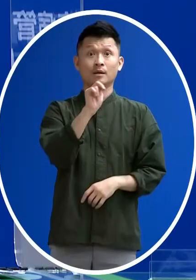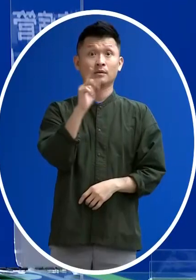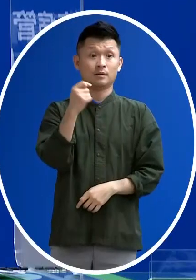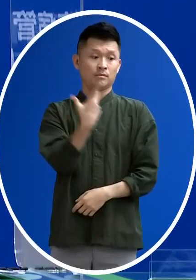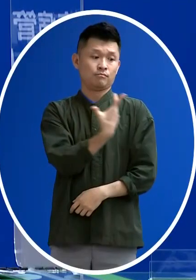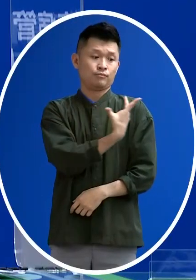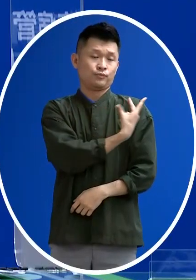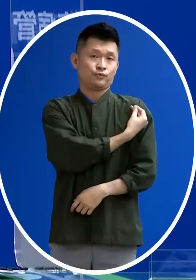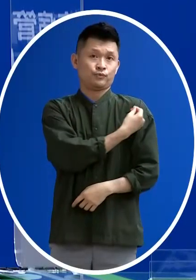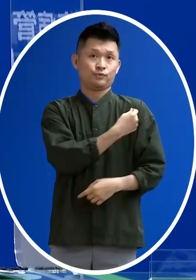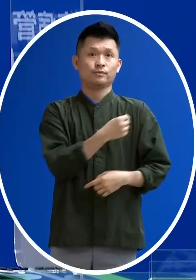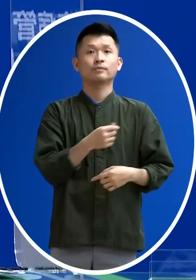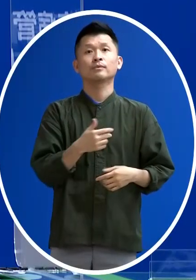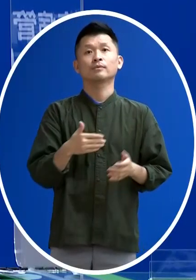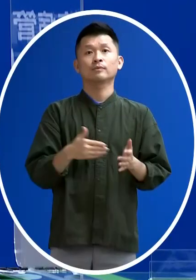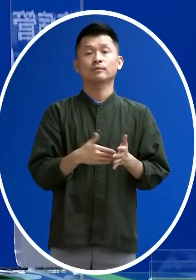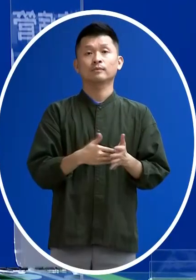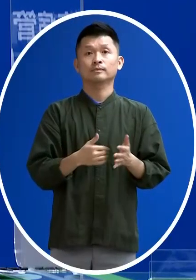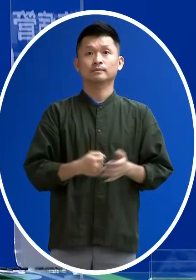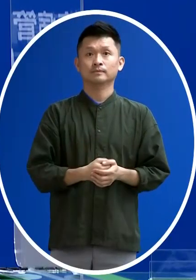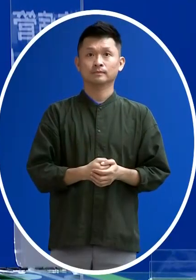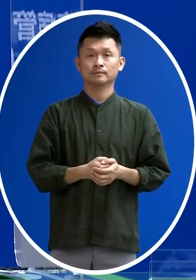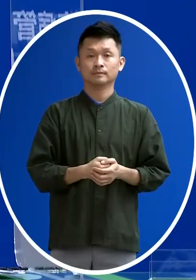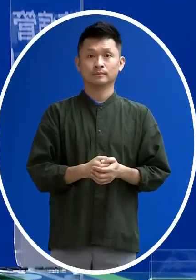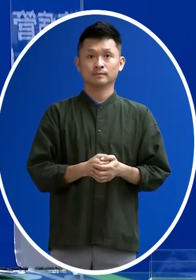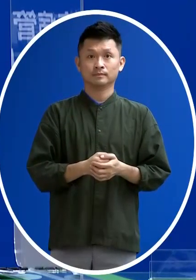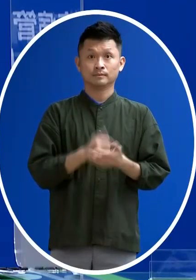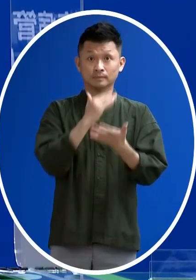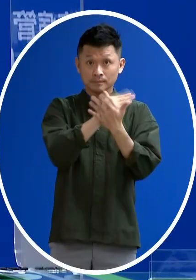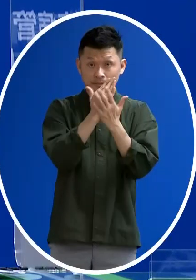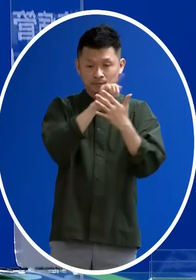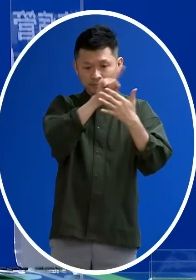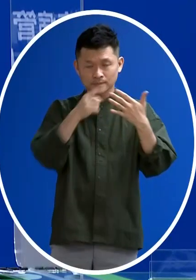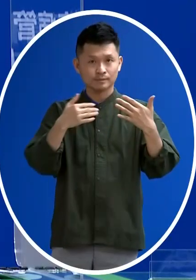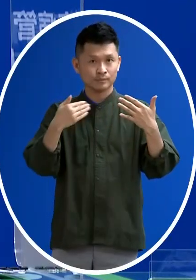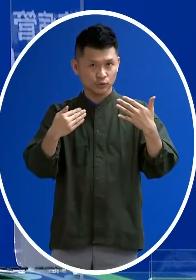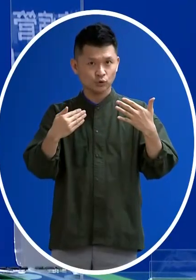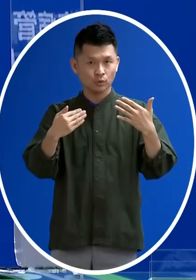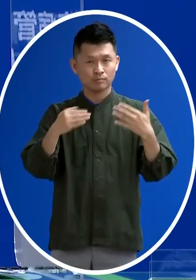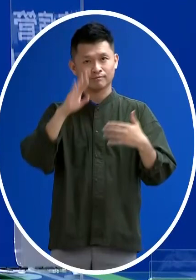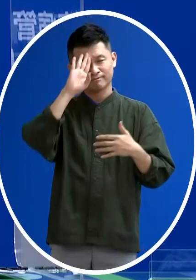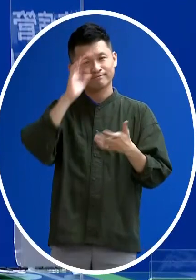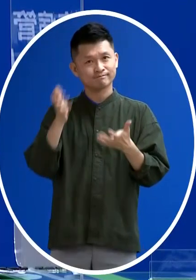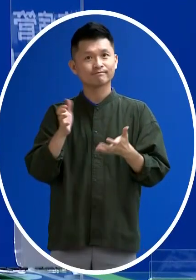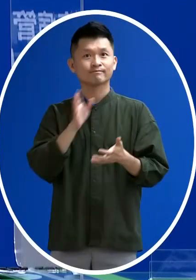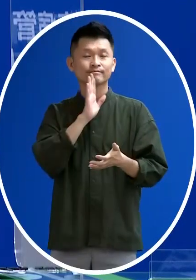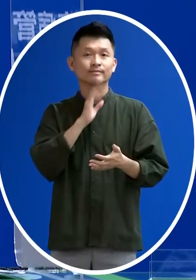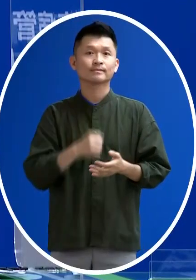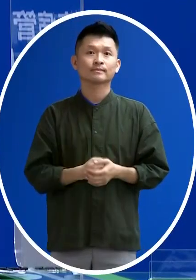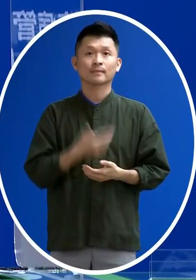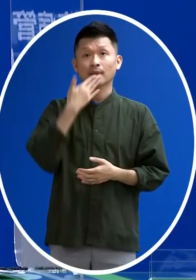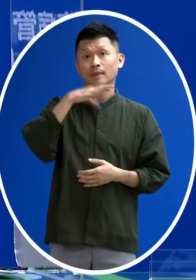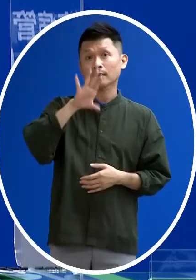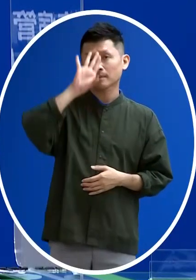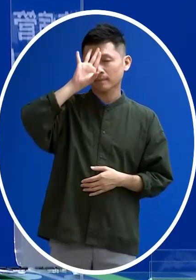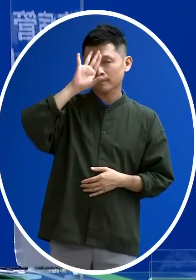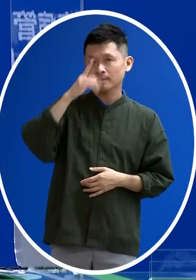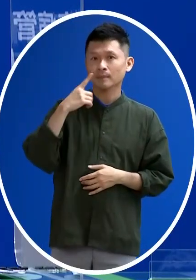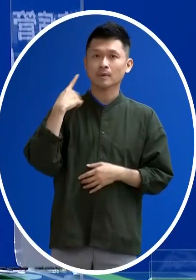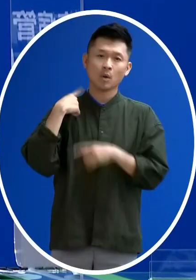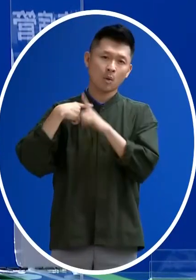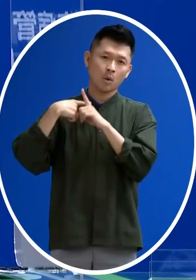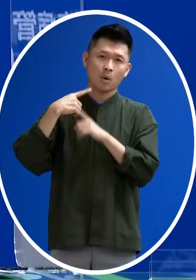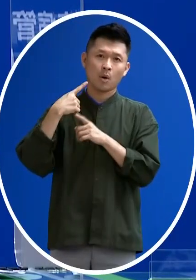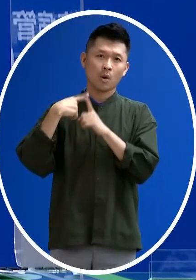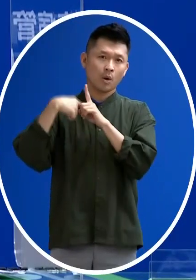疫苗哦，他本身是属于我们第九类的公费的对象，所以他有糖尿病跟高血